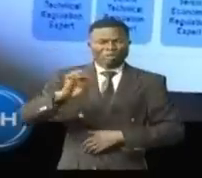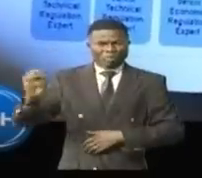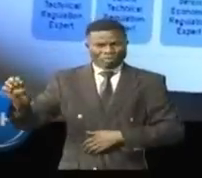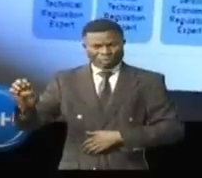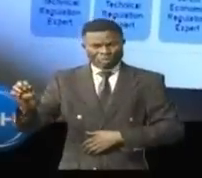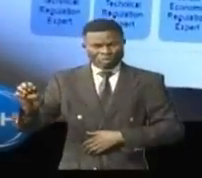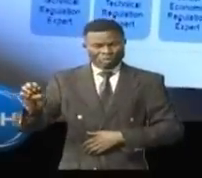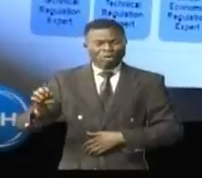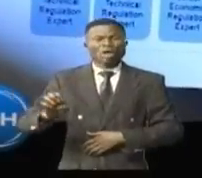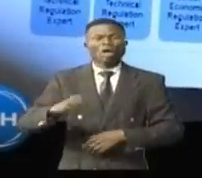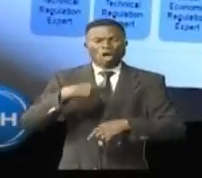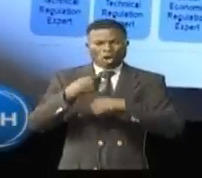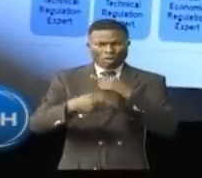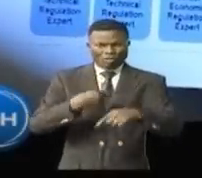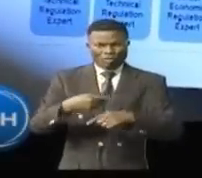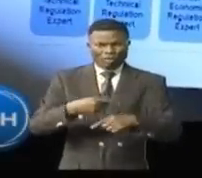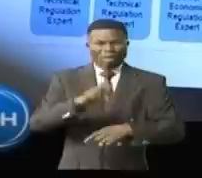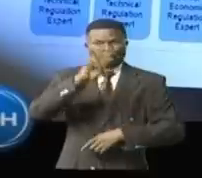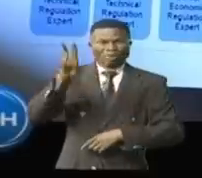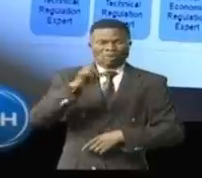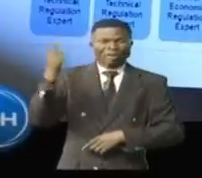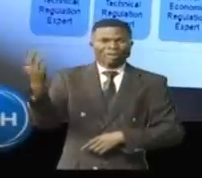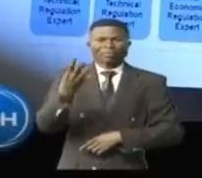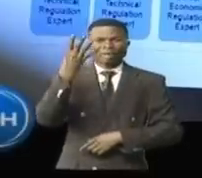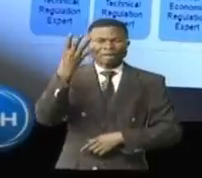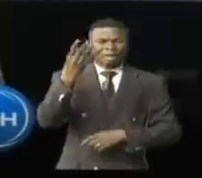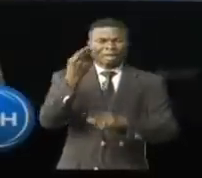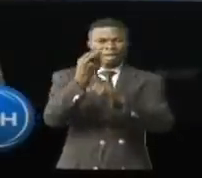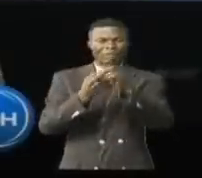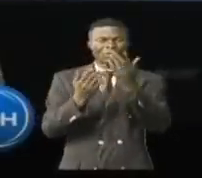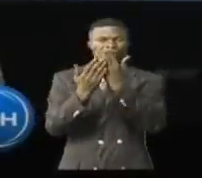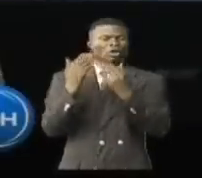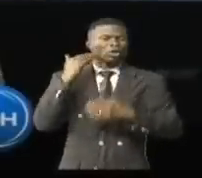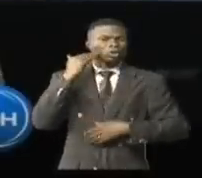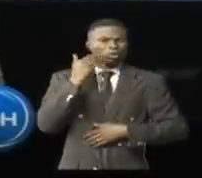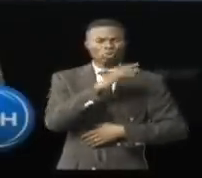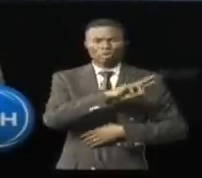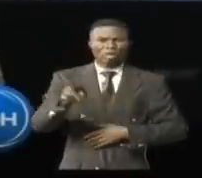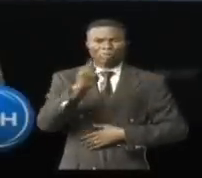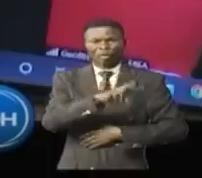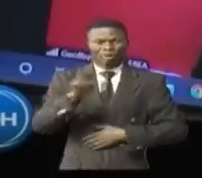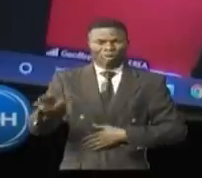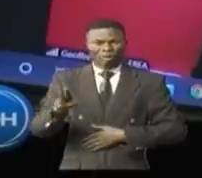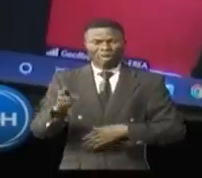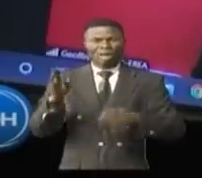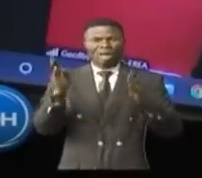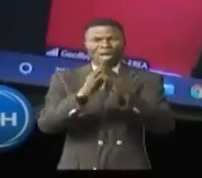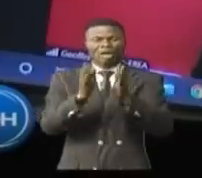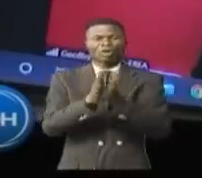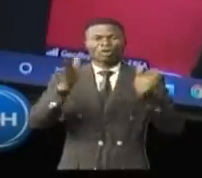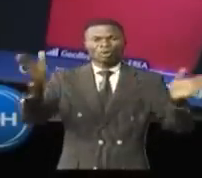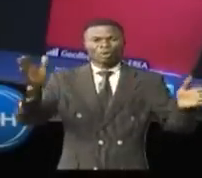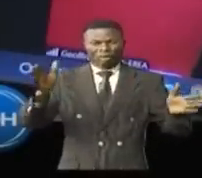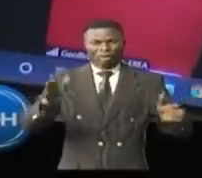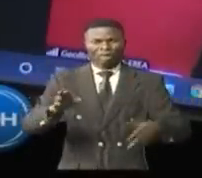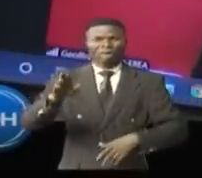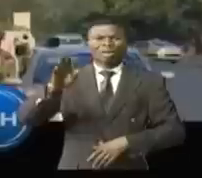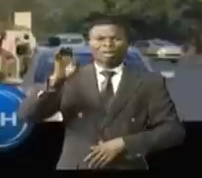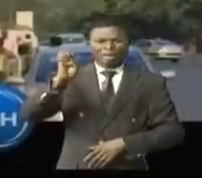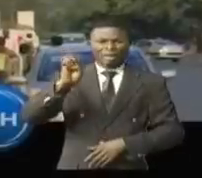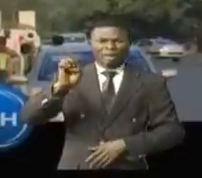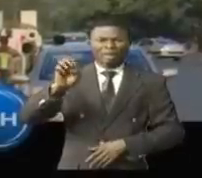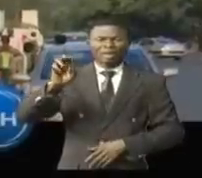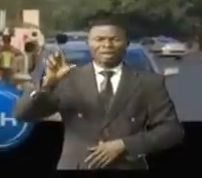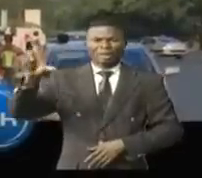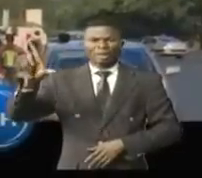est intervenue vendredi 24 juin 2022, en marge de l'Assemblée générale de l'EREA, tenue